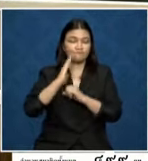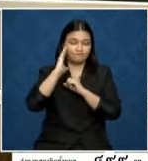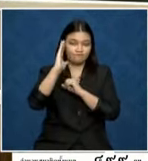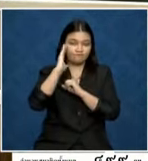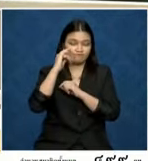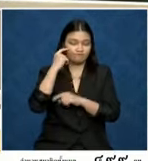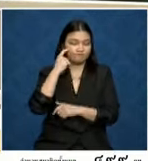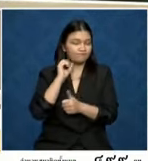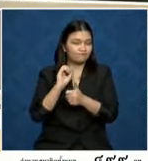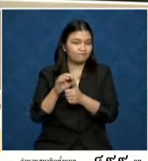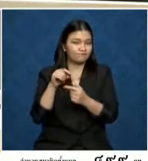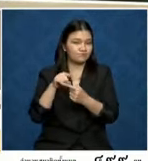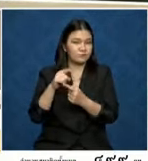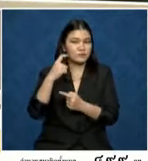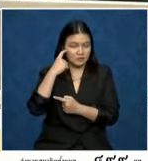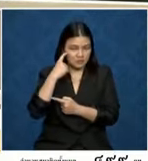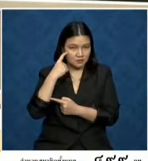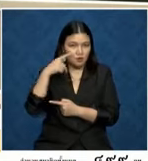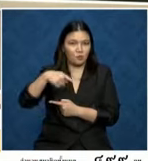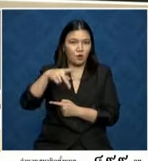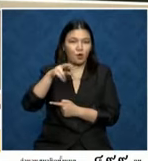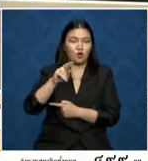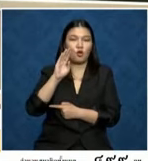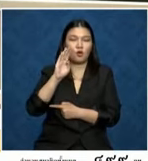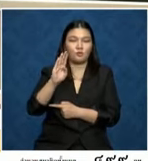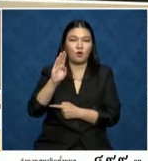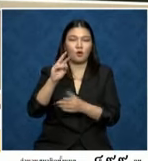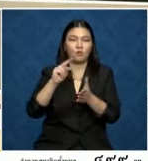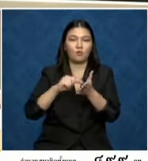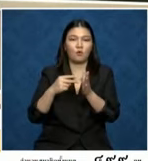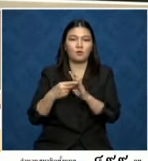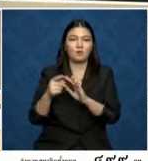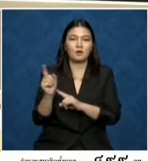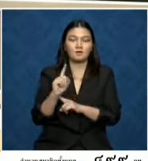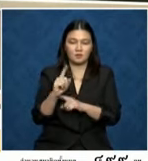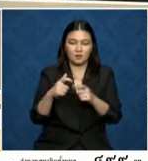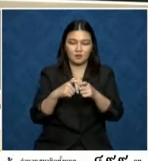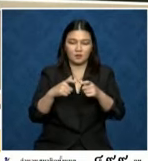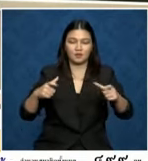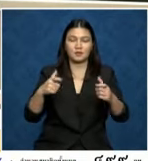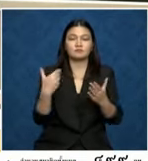างพระราชบัญญัติยกเลิกพ.ร.บ.ว่าด้วยความผิดอันเกิดจากการใช้เช็คพ.ศ.